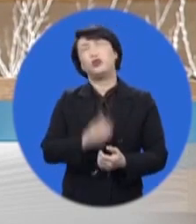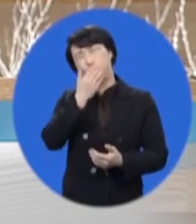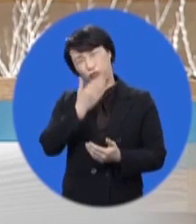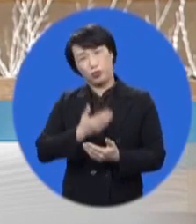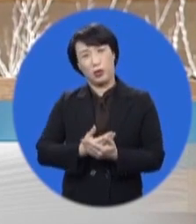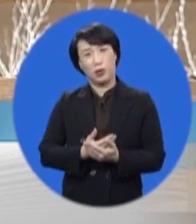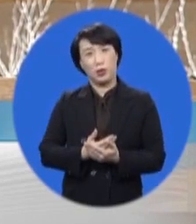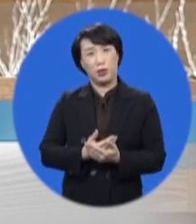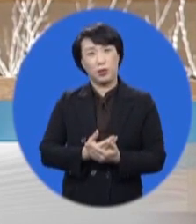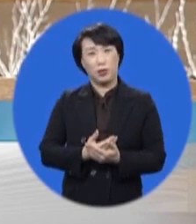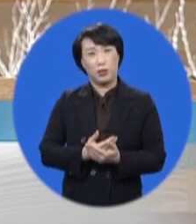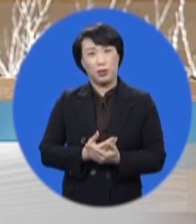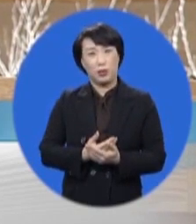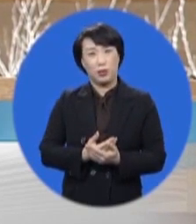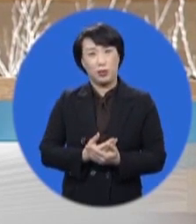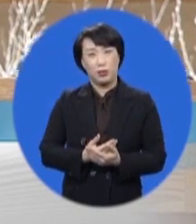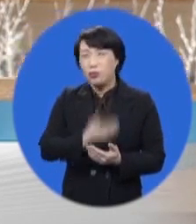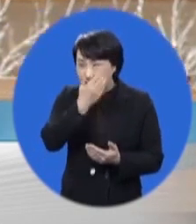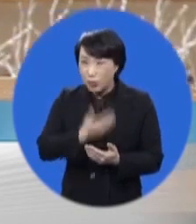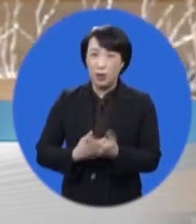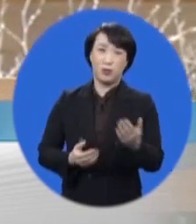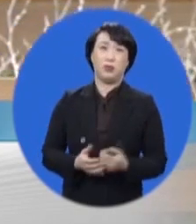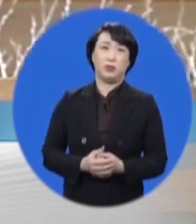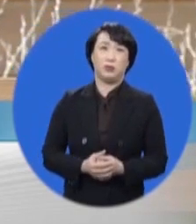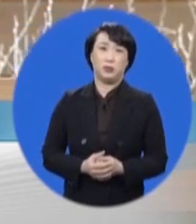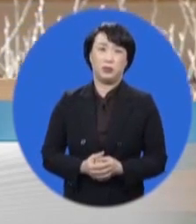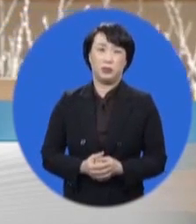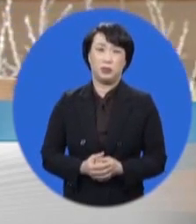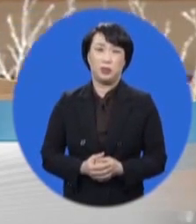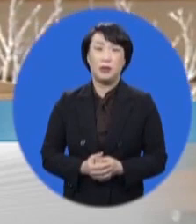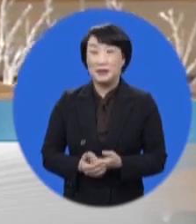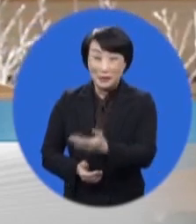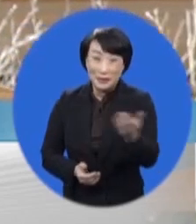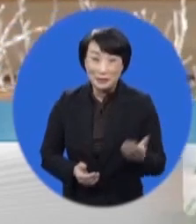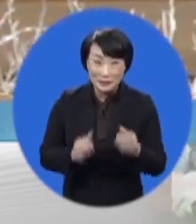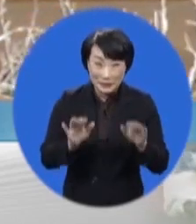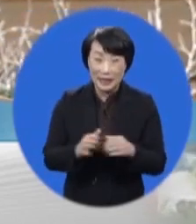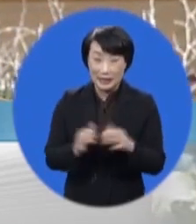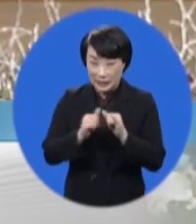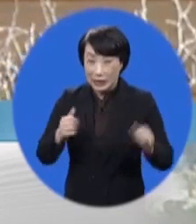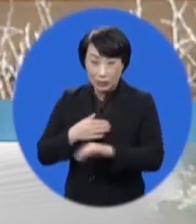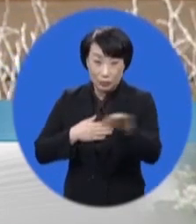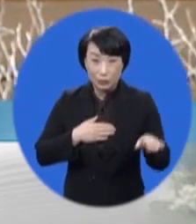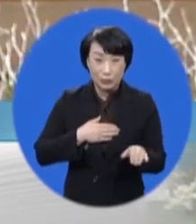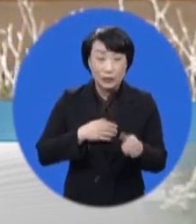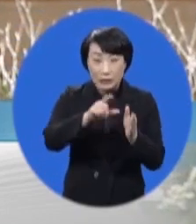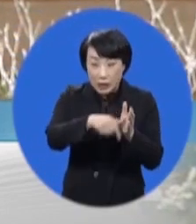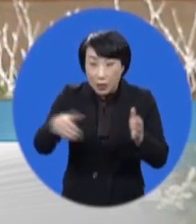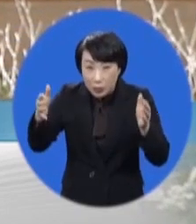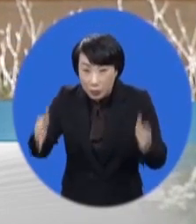얼마나 중요합니까? 얼마나 중요하냐? 여러분, 그런데 인간은 세월